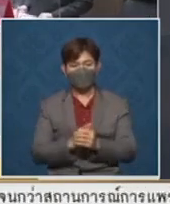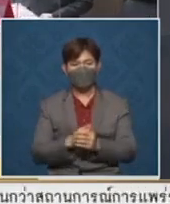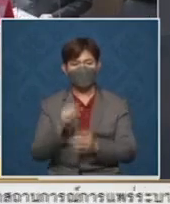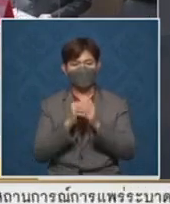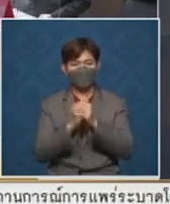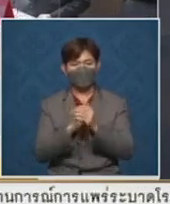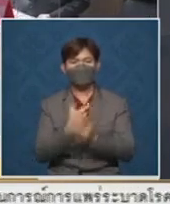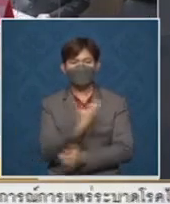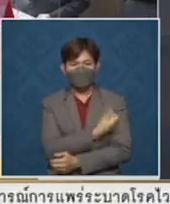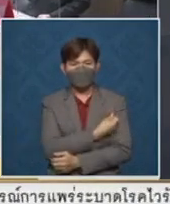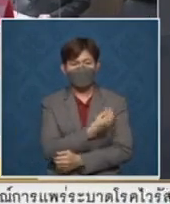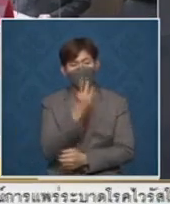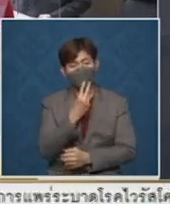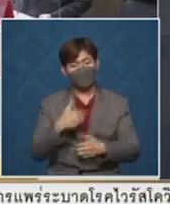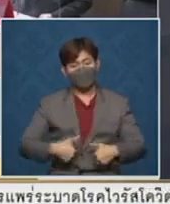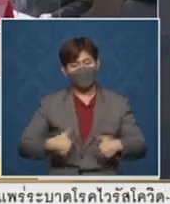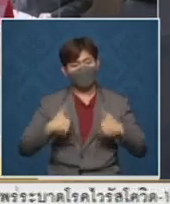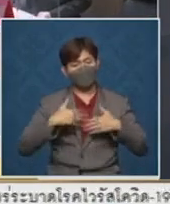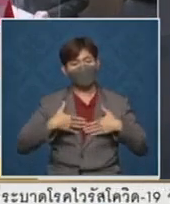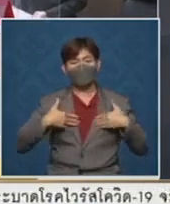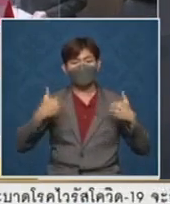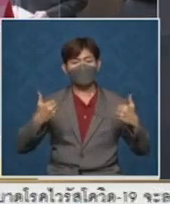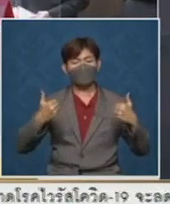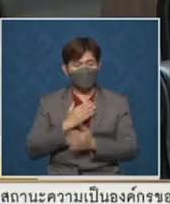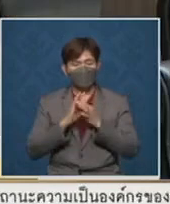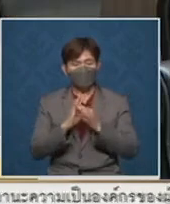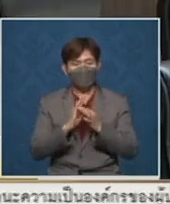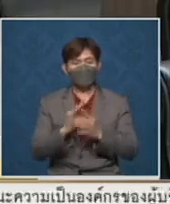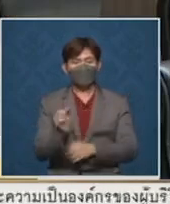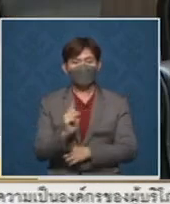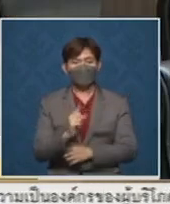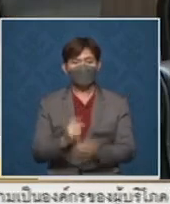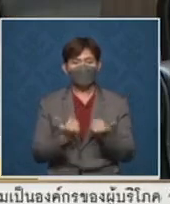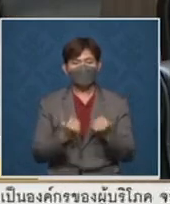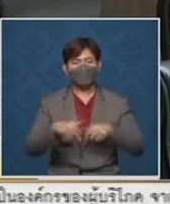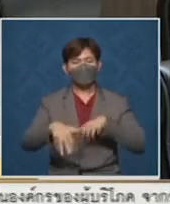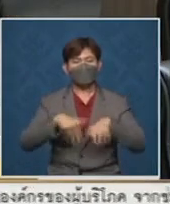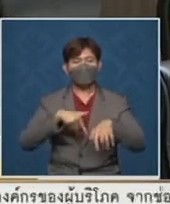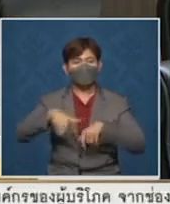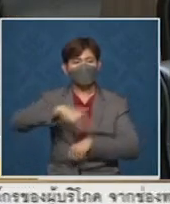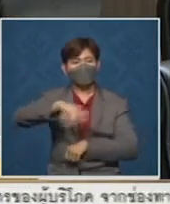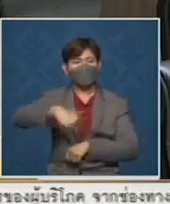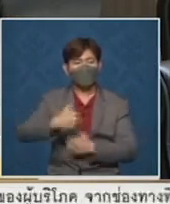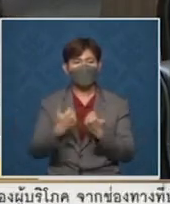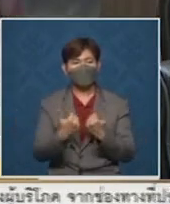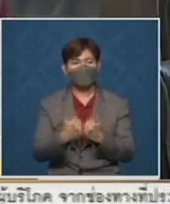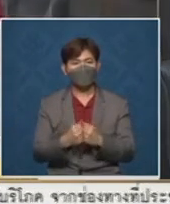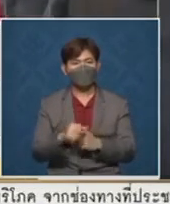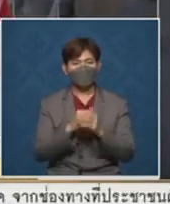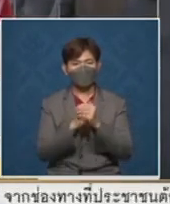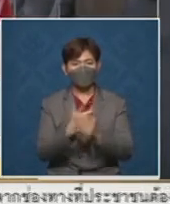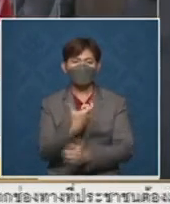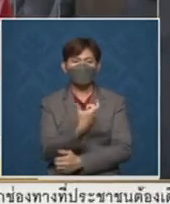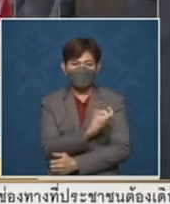ที่ไปติดติงการทำงานของรัฐบาลแต่ในฐานะสมาชิกสภาผู้แทนราษฎรเป็นนักการเมืองผมต้องยืนหยัดบนจุดยืนของผม